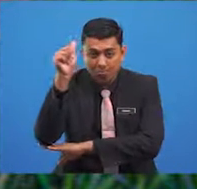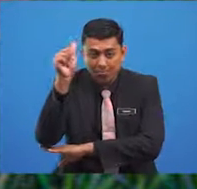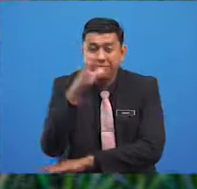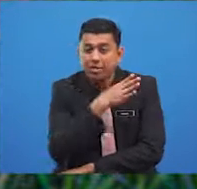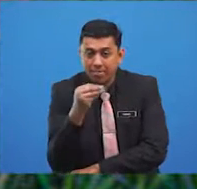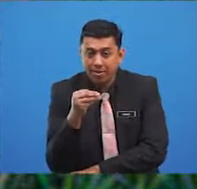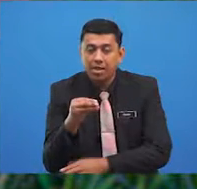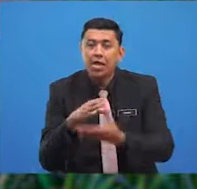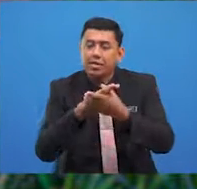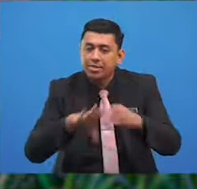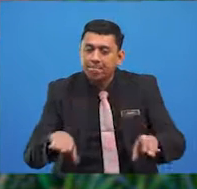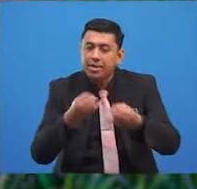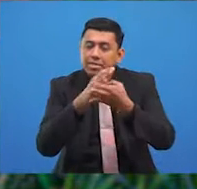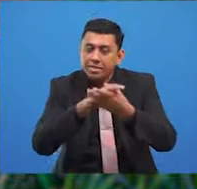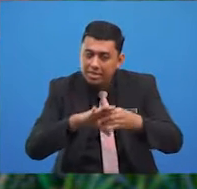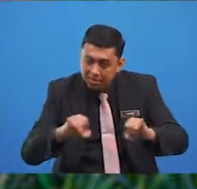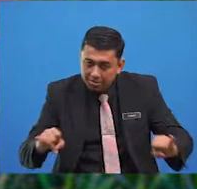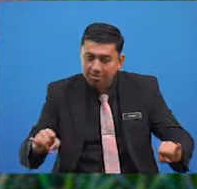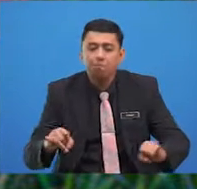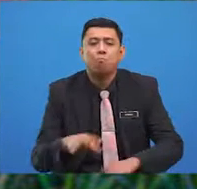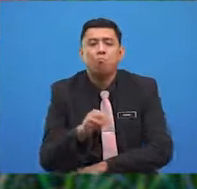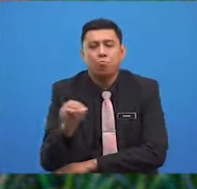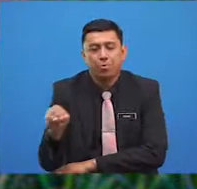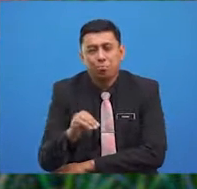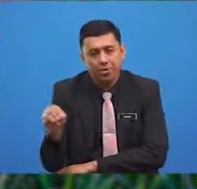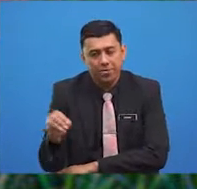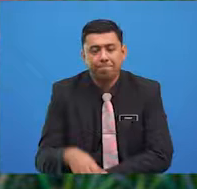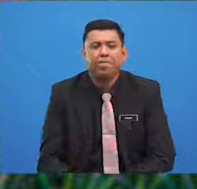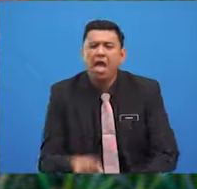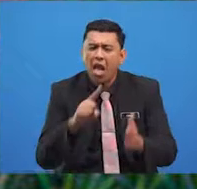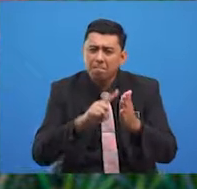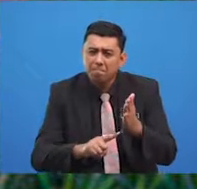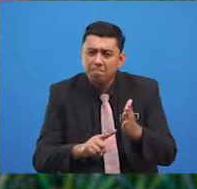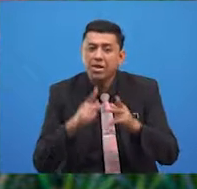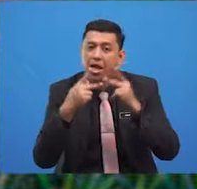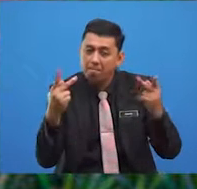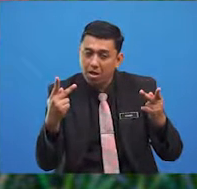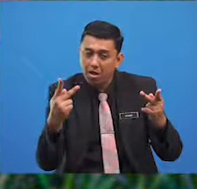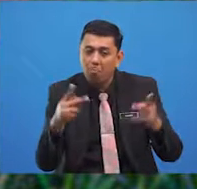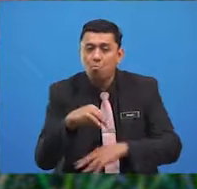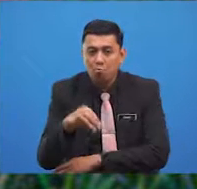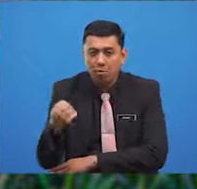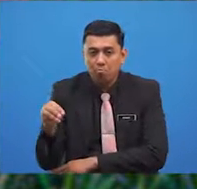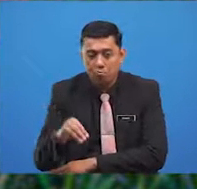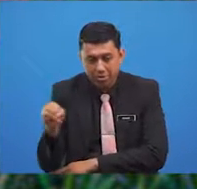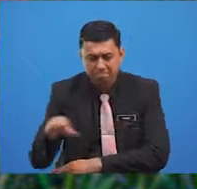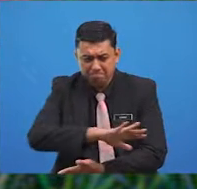Assalamualaikum dan selamat sejahtera murid-murid. Apa khabar murid-murid yang dikasihi